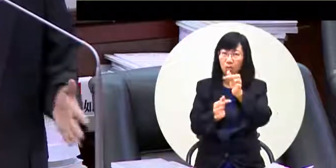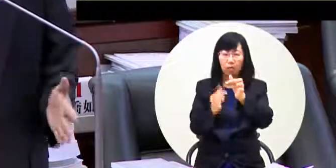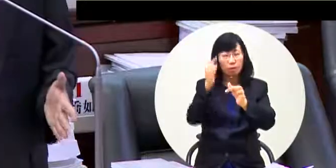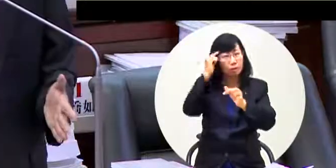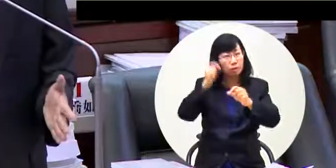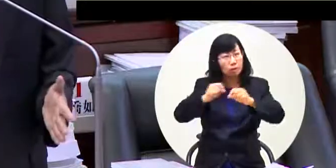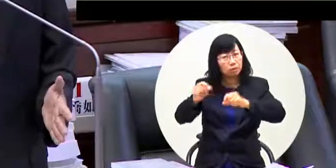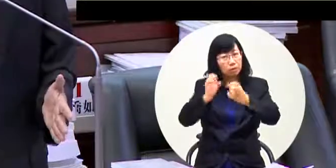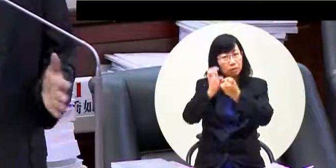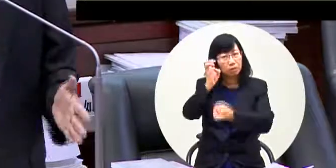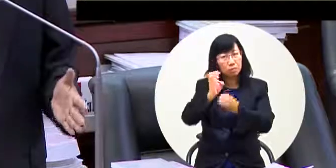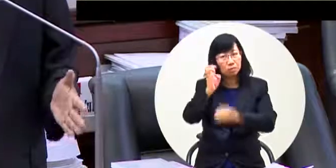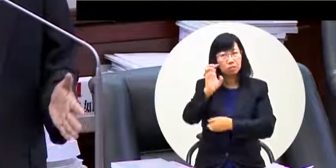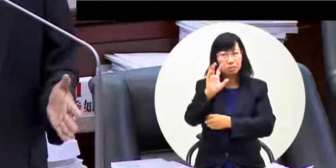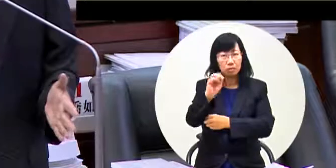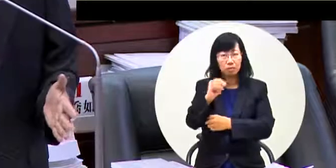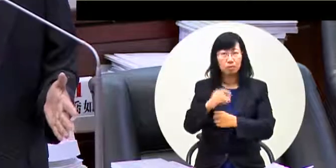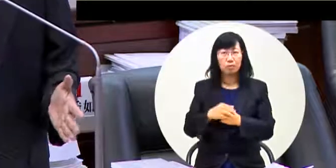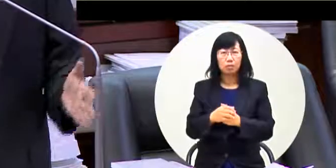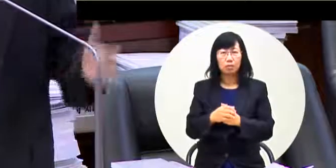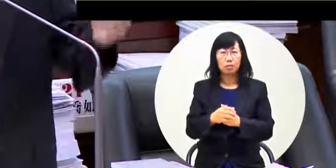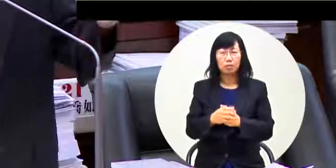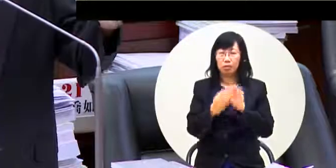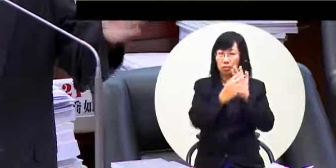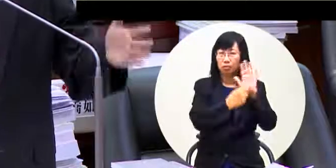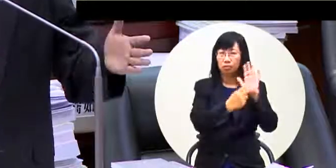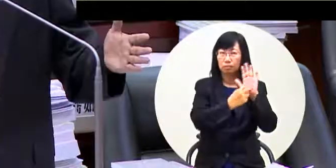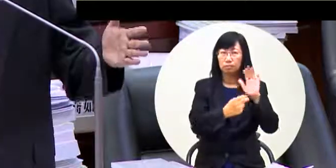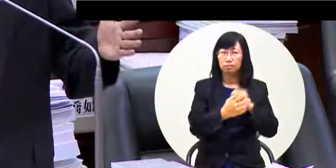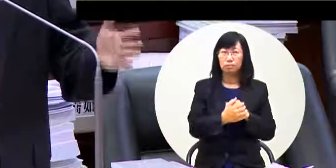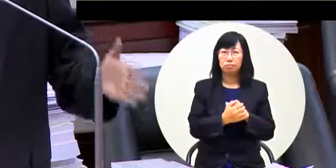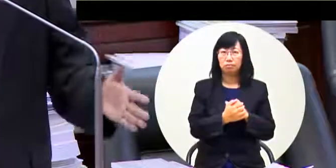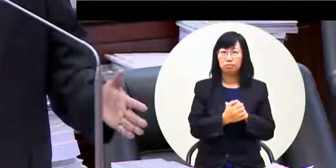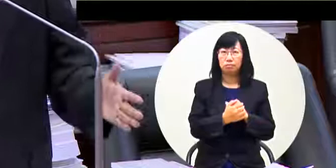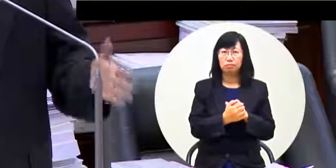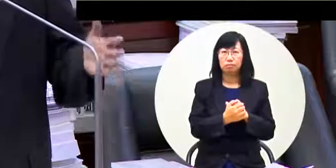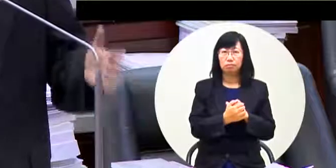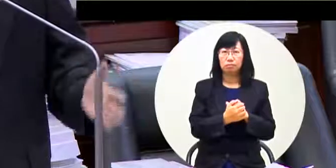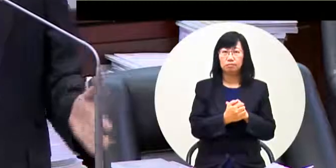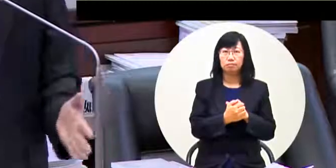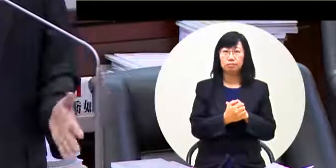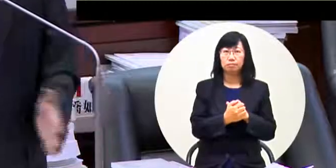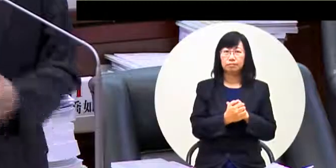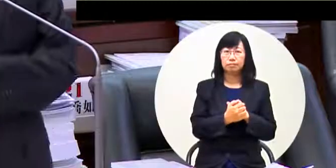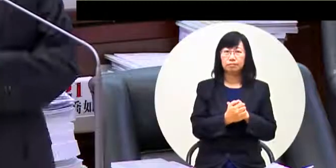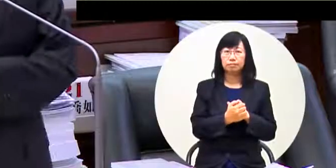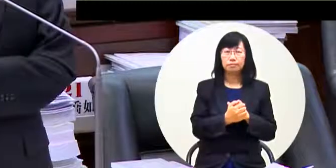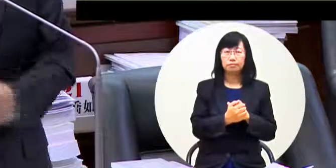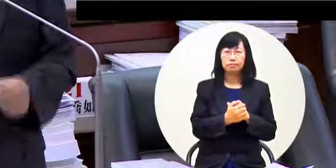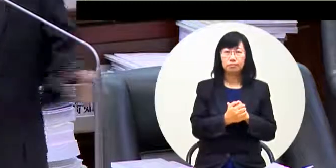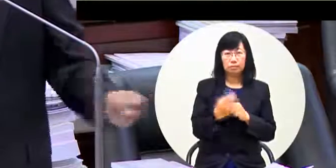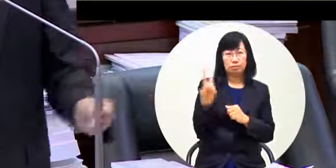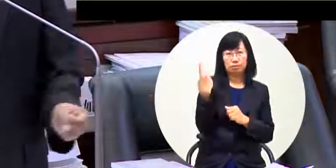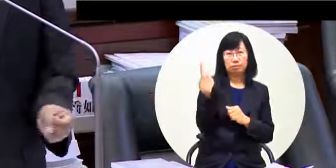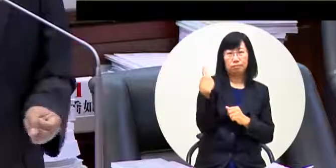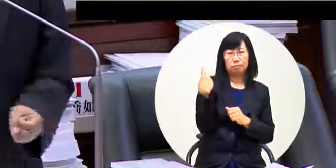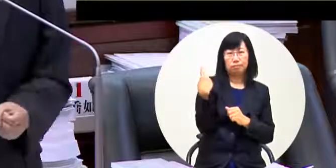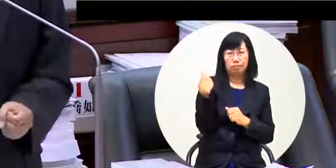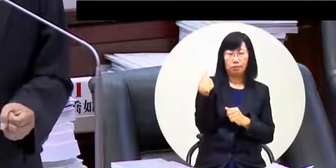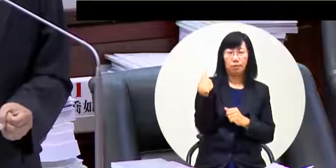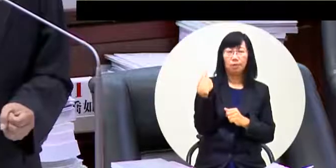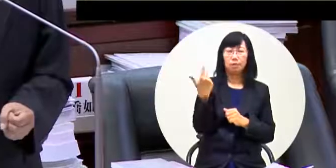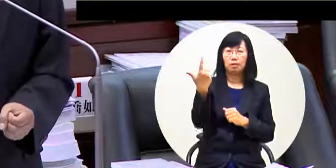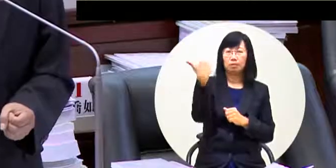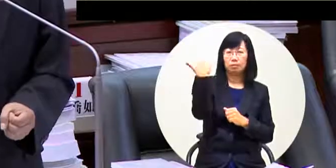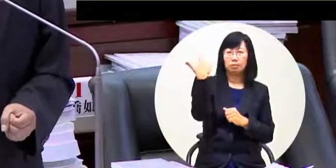规划？譬如说、我们前两天也是上个礼拜高一做一个研究